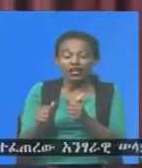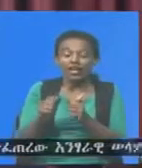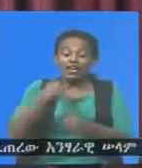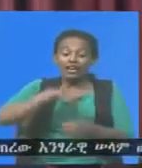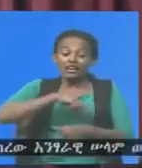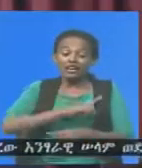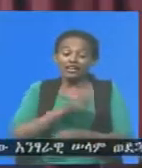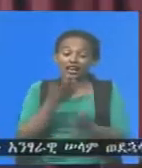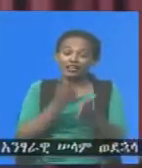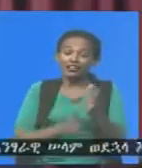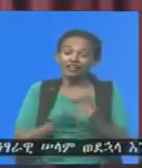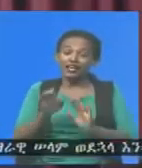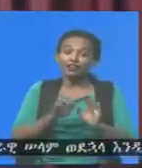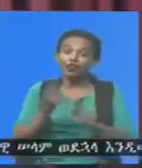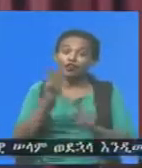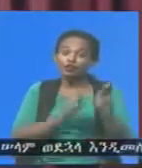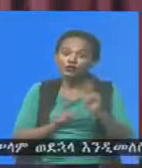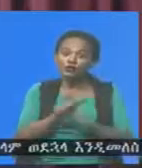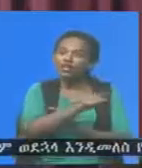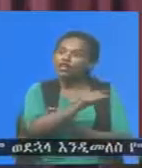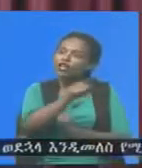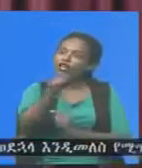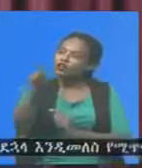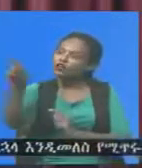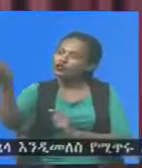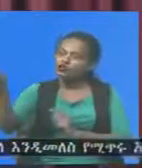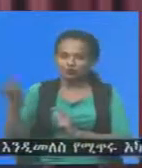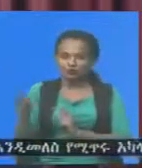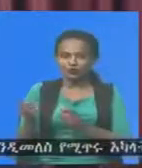ለኛ ይቅርታ ያደረገው ህዝብ